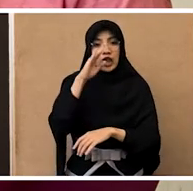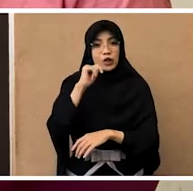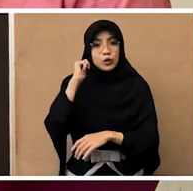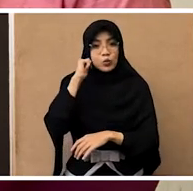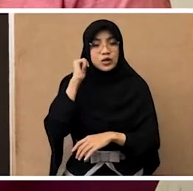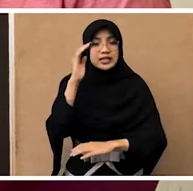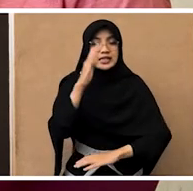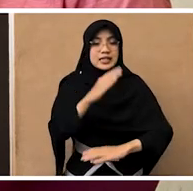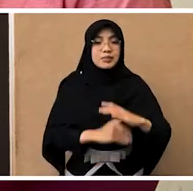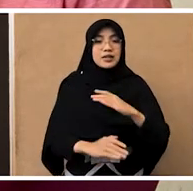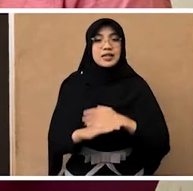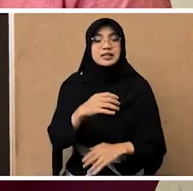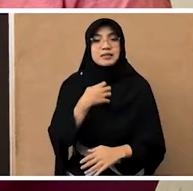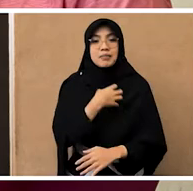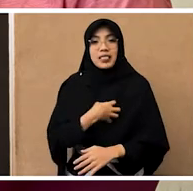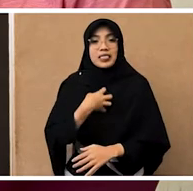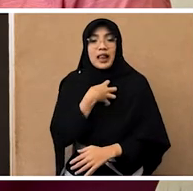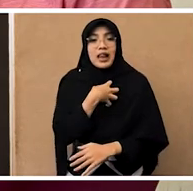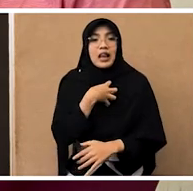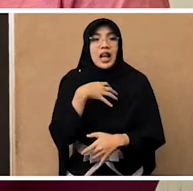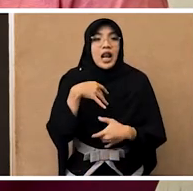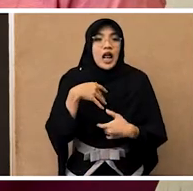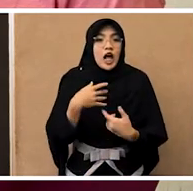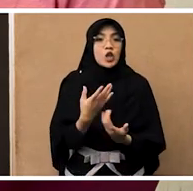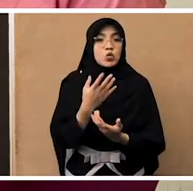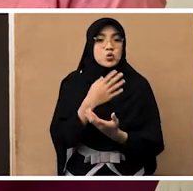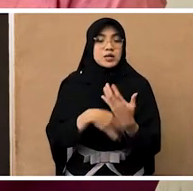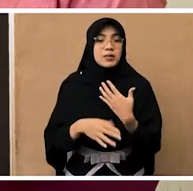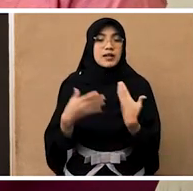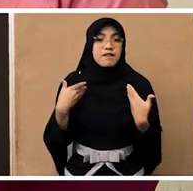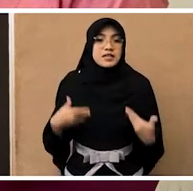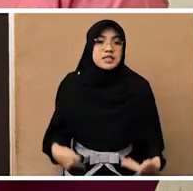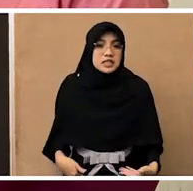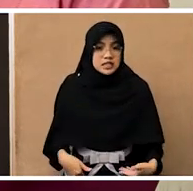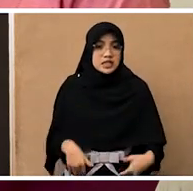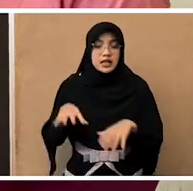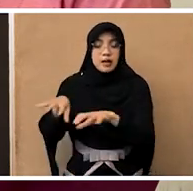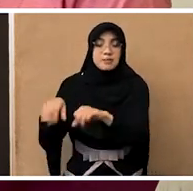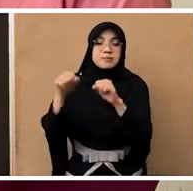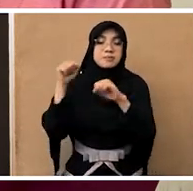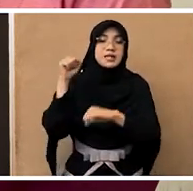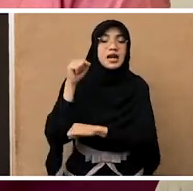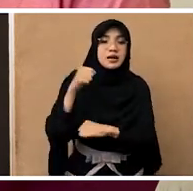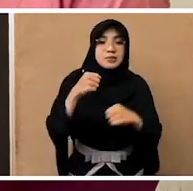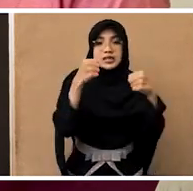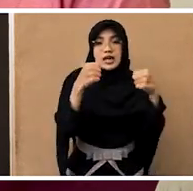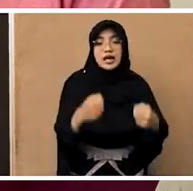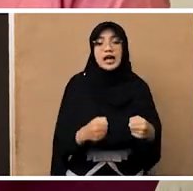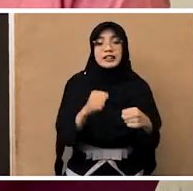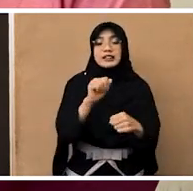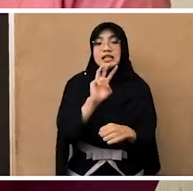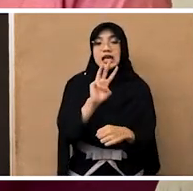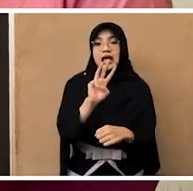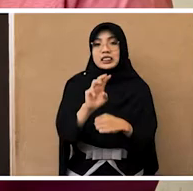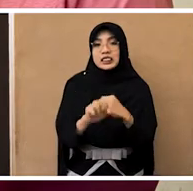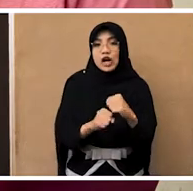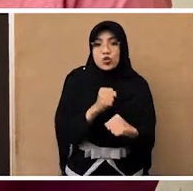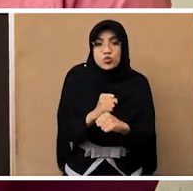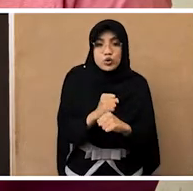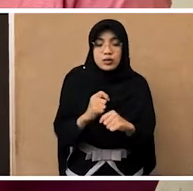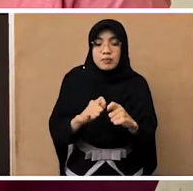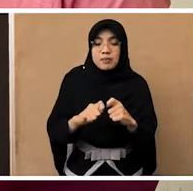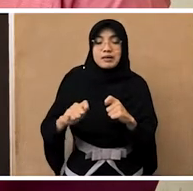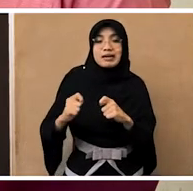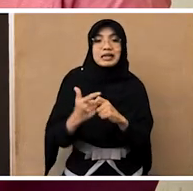disabilitas mental koma atau disabilitas fisik dipidana dengan pidana penjara paling 3 tahun atau pidana